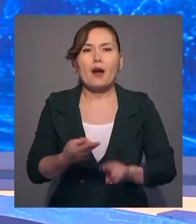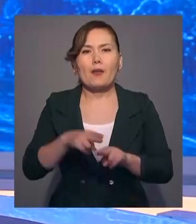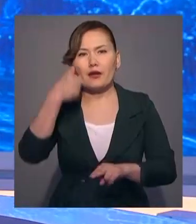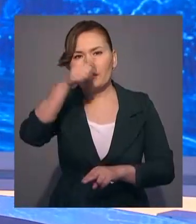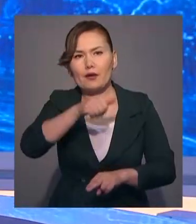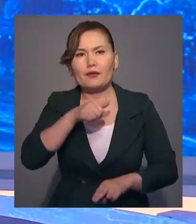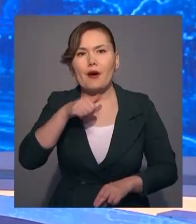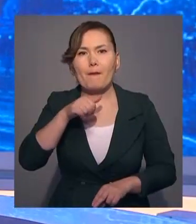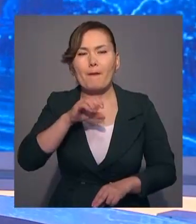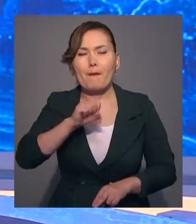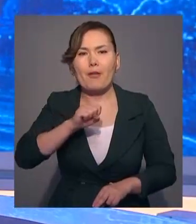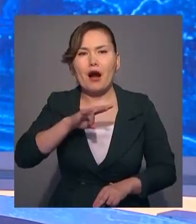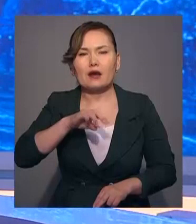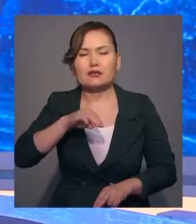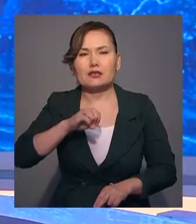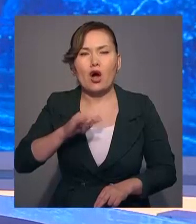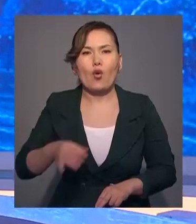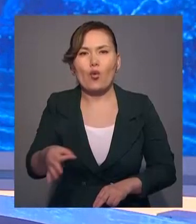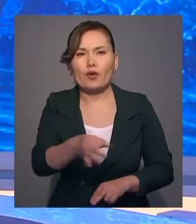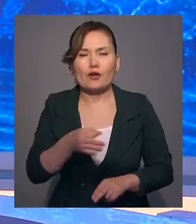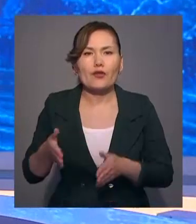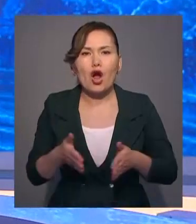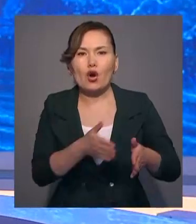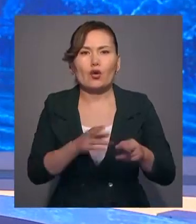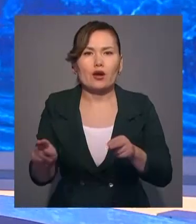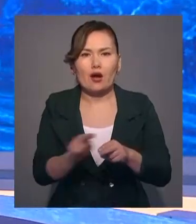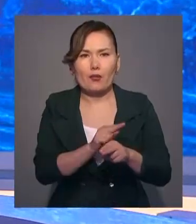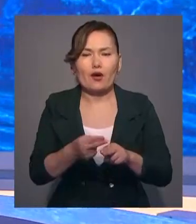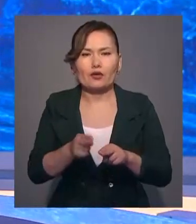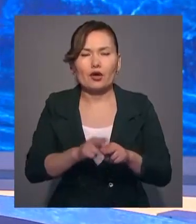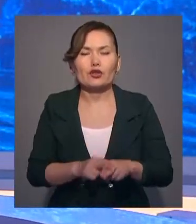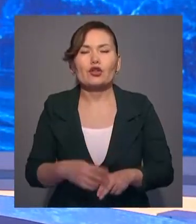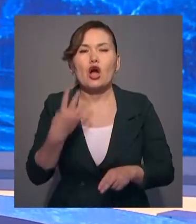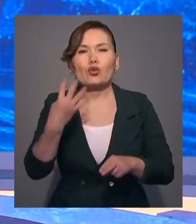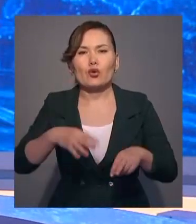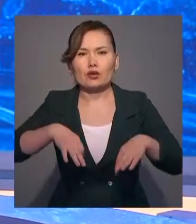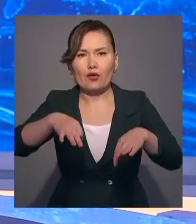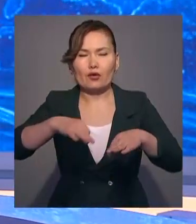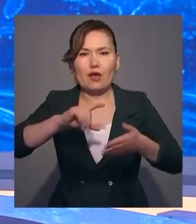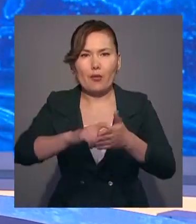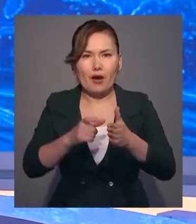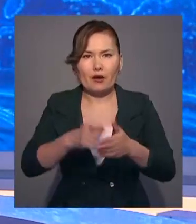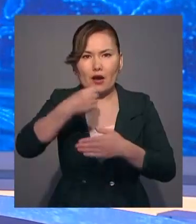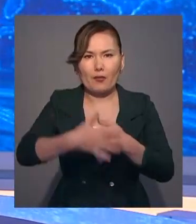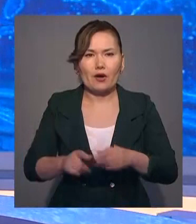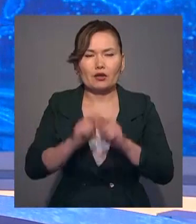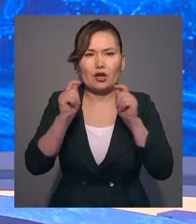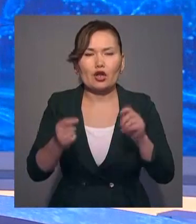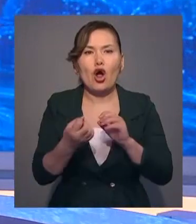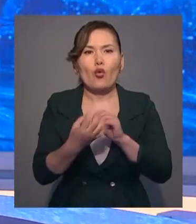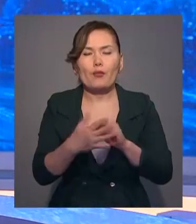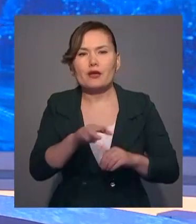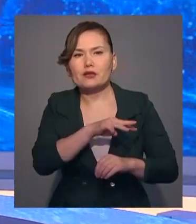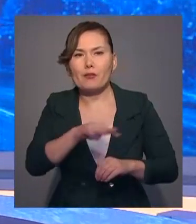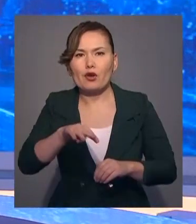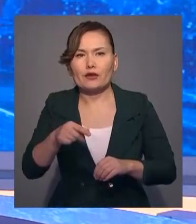Биыл Маңғыстау облысының республикалық маңыздағы көлік жолдарында 4 бірдей автополигон бой көтереді. Әр жобағыны 15 миллион теңге.